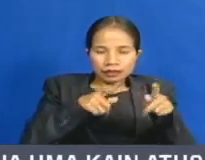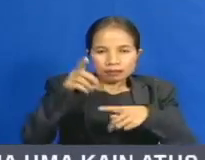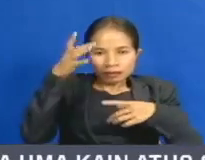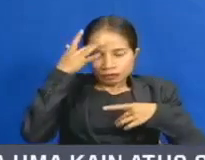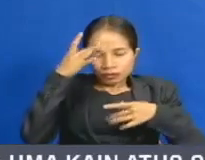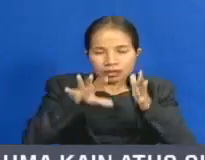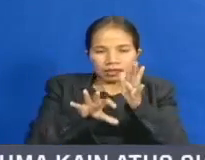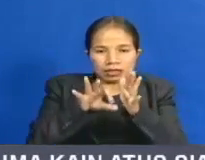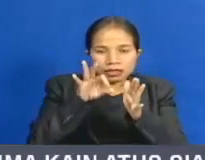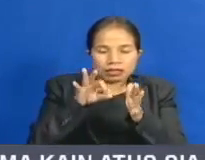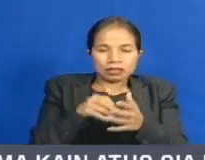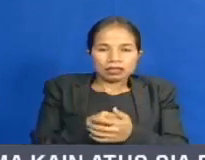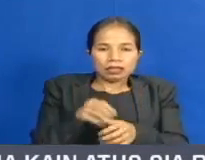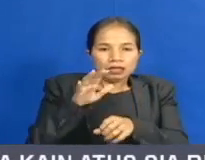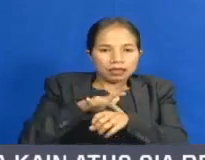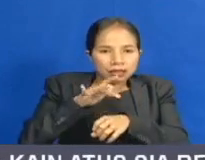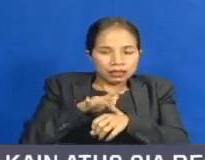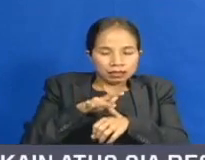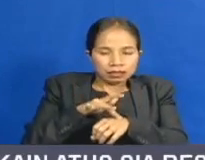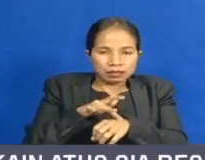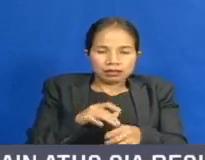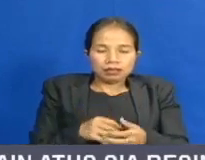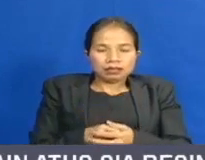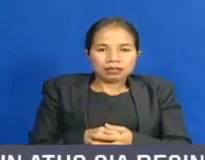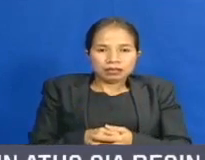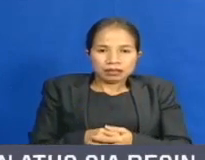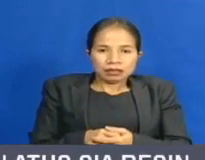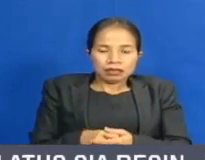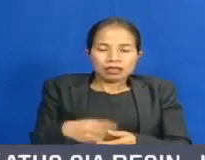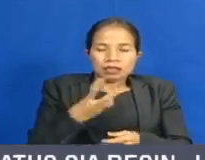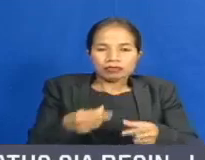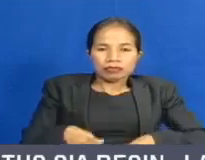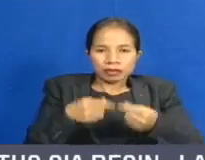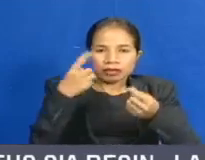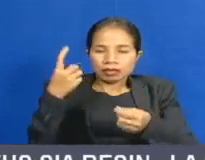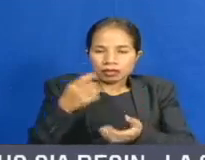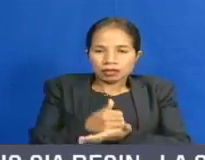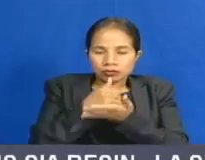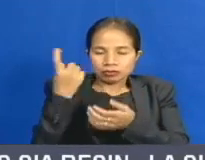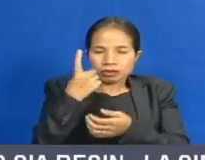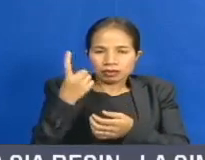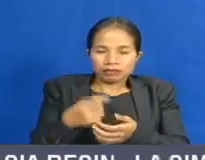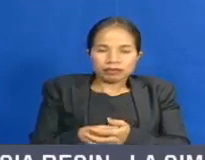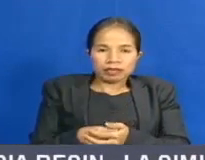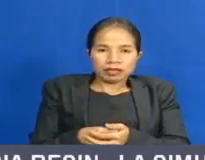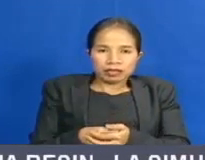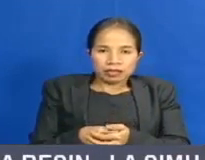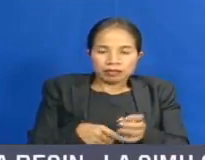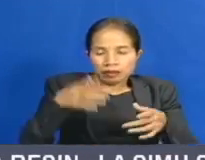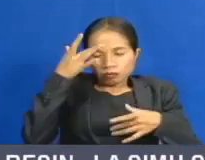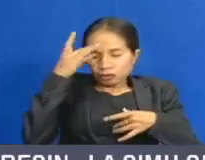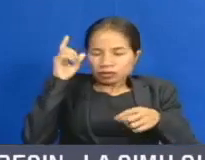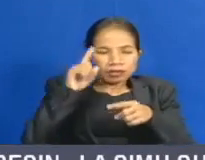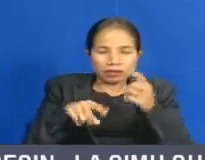mak hetan infeksaun ho klepsiella pneumonia ne, nemak ita fo tratamento na fating ho ceftriaxone, pasiennya selakura. Ita iha